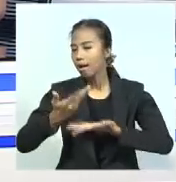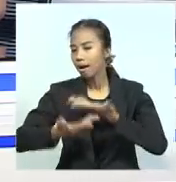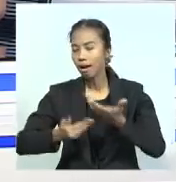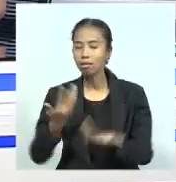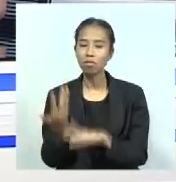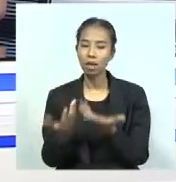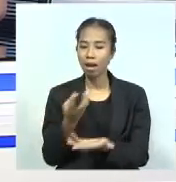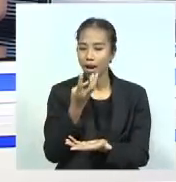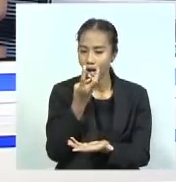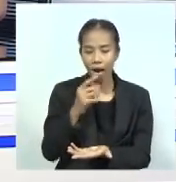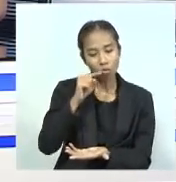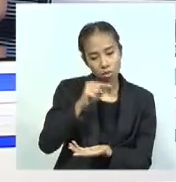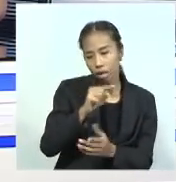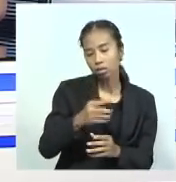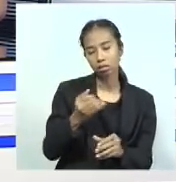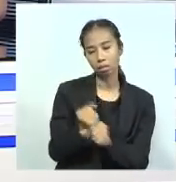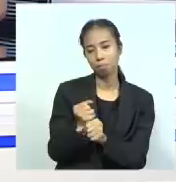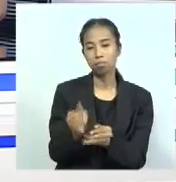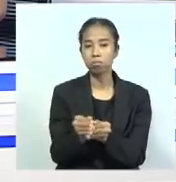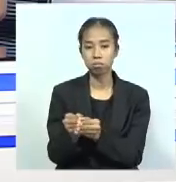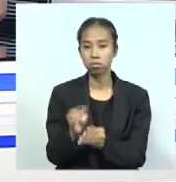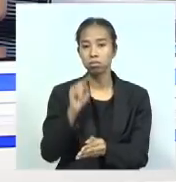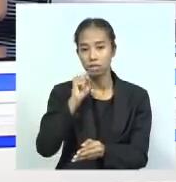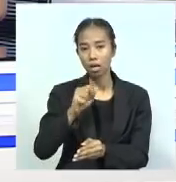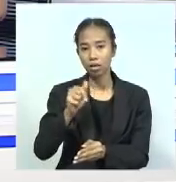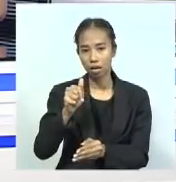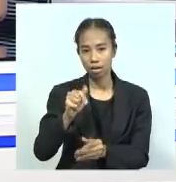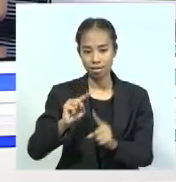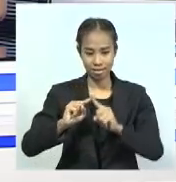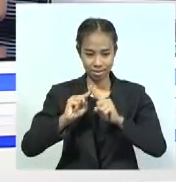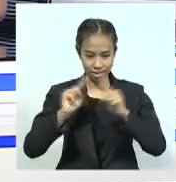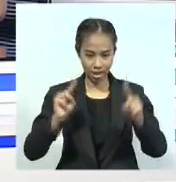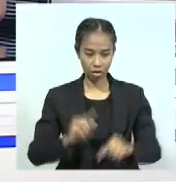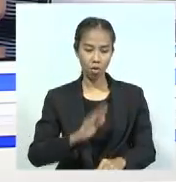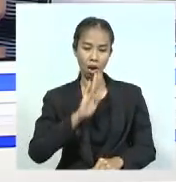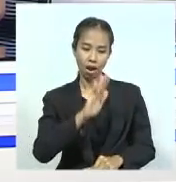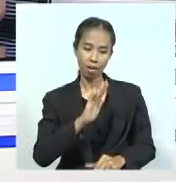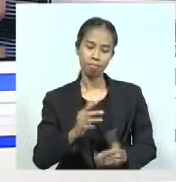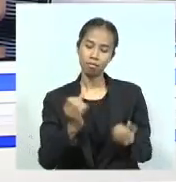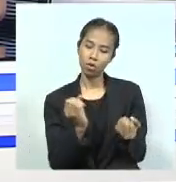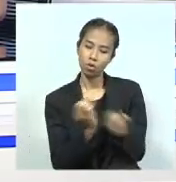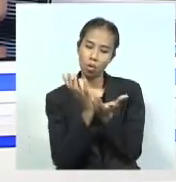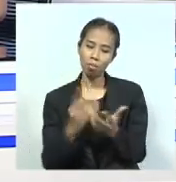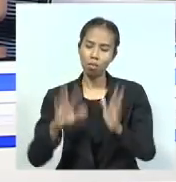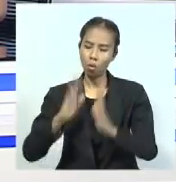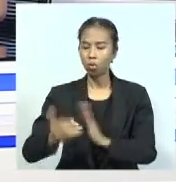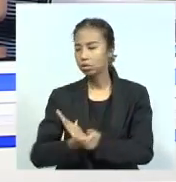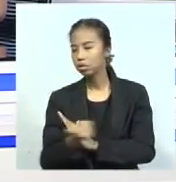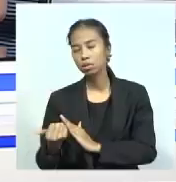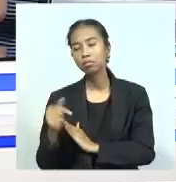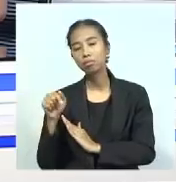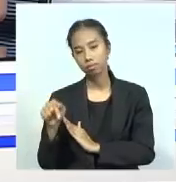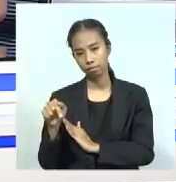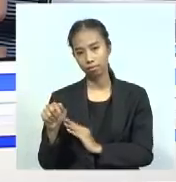าหารตามสั่งข้าวราดแกงอะไรต่างๆแต่หนึ่งสิ่งที่ต้องคำนึงคือต้องไม่สร้างความเดือดร้อนให้กับผู้ประกอบการรายอื่นๆน